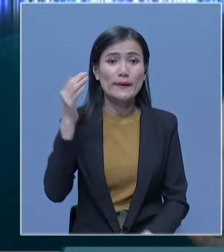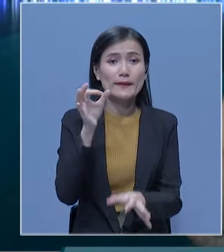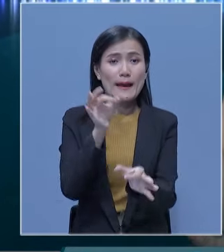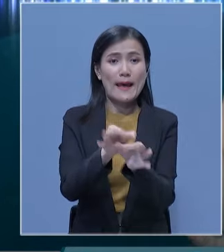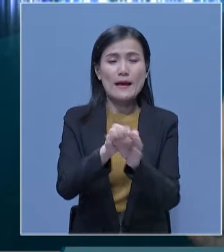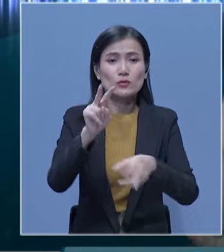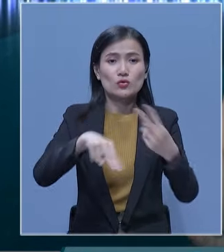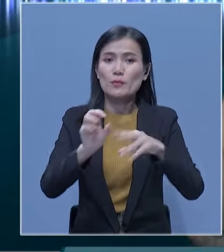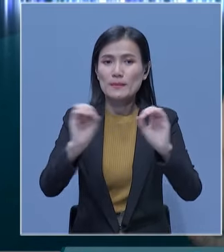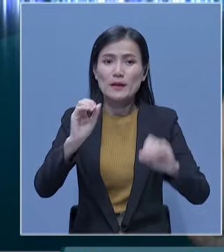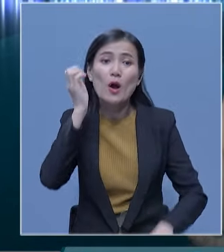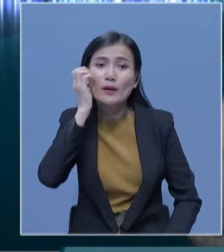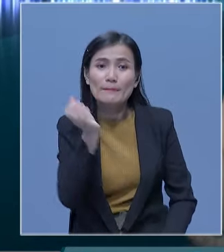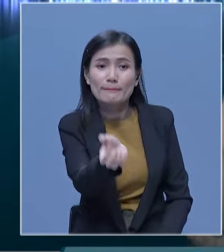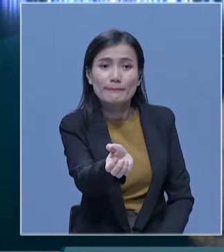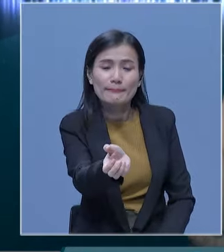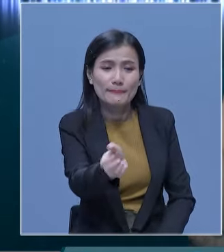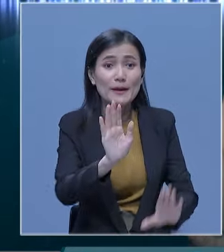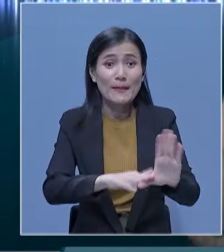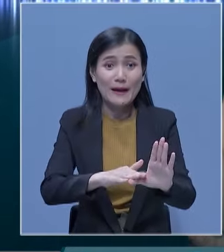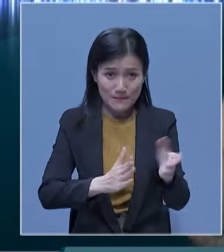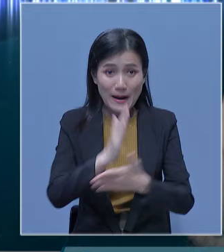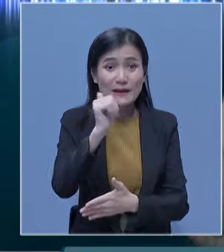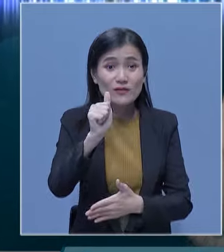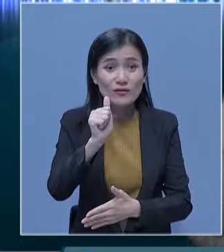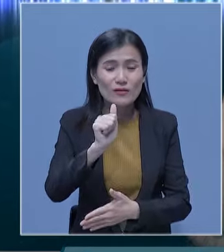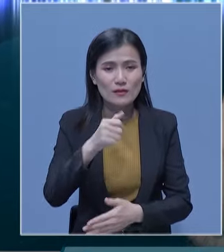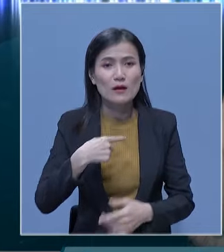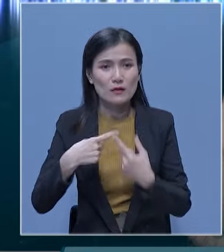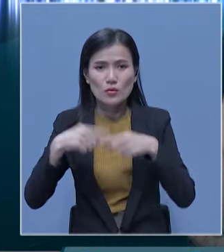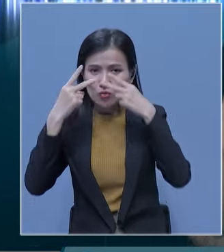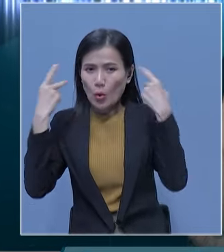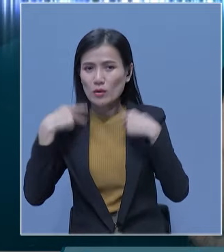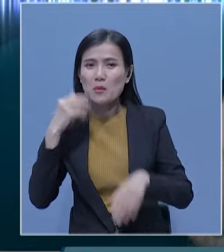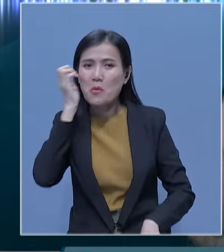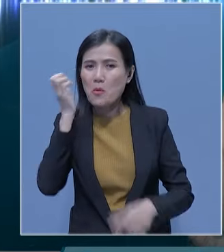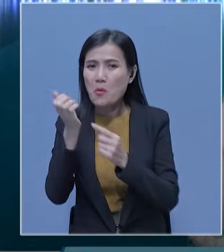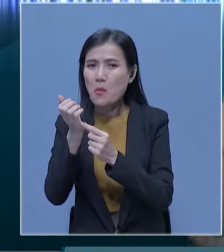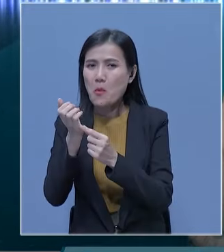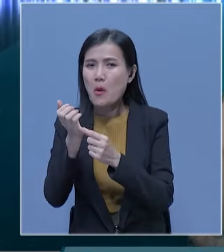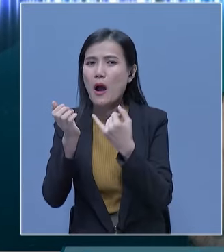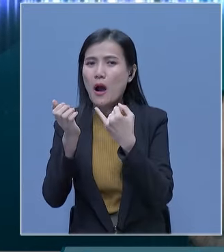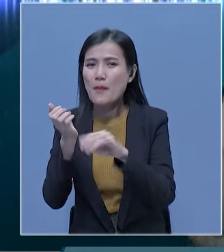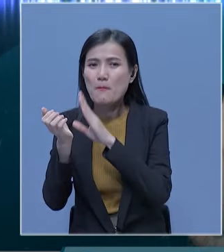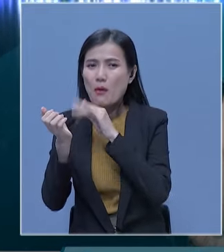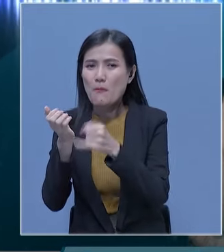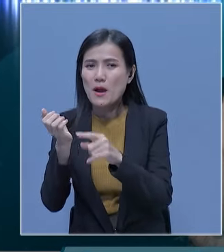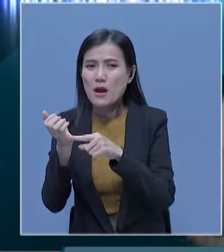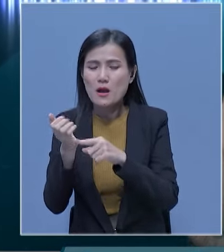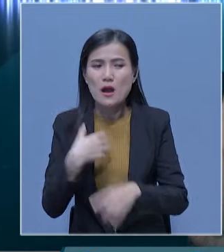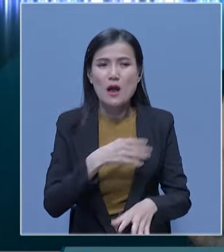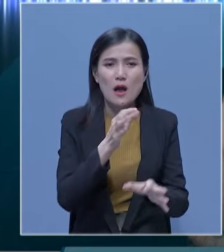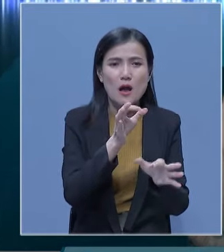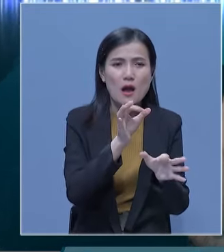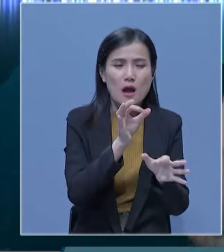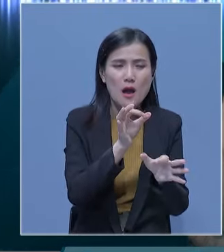ผูกก็ใช้ได้แล้ว ครับ มันทำให้มิจฉาชีพเนี่ยเอาซิมผีไปผูกกับบัญชีมาแล้วก็เอามาใช้ในระบบเราก็เลยจะเริ่มท